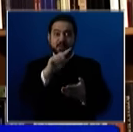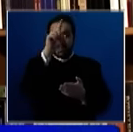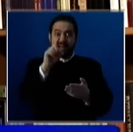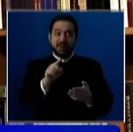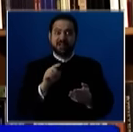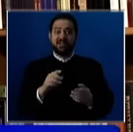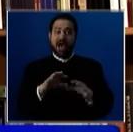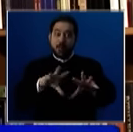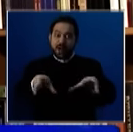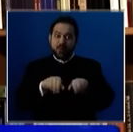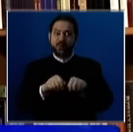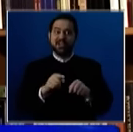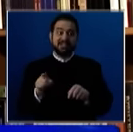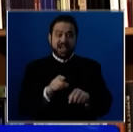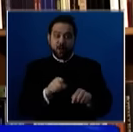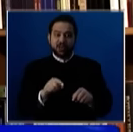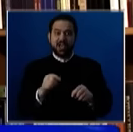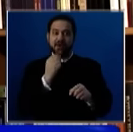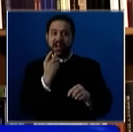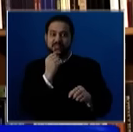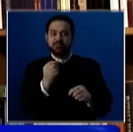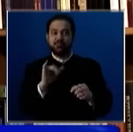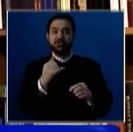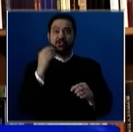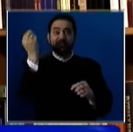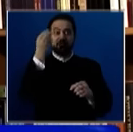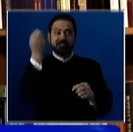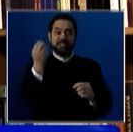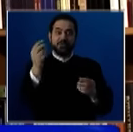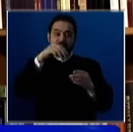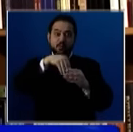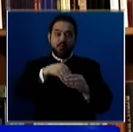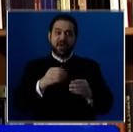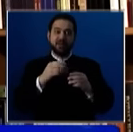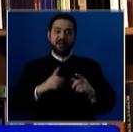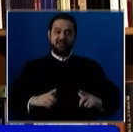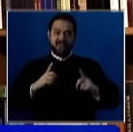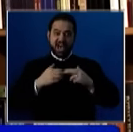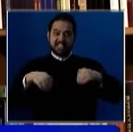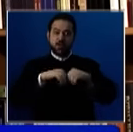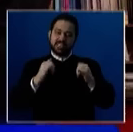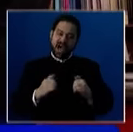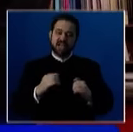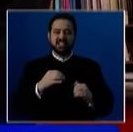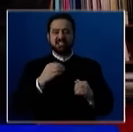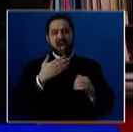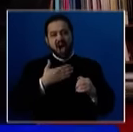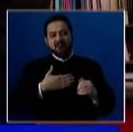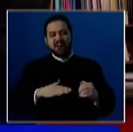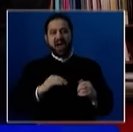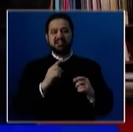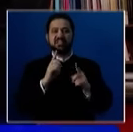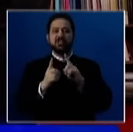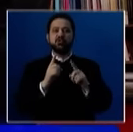să căutăm răspunsul și, luminați de Dumnezeu, să-L punem în viața noastră practică. Iar astăzi vă propun o temă frumoasă, interesantă, cu